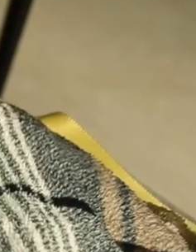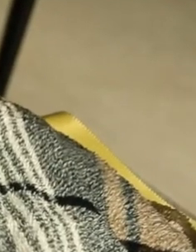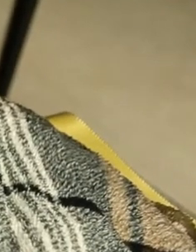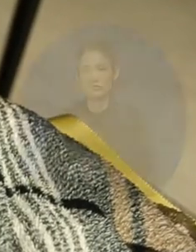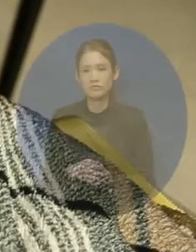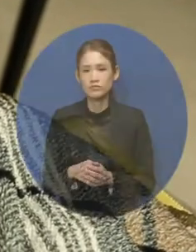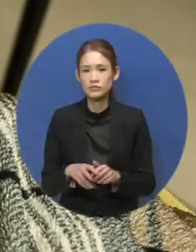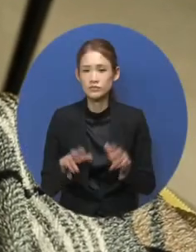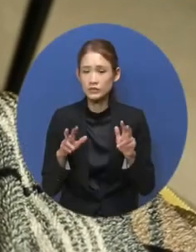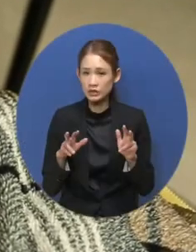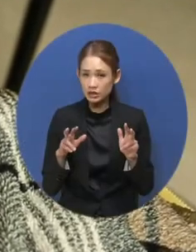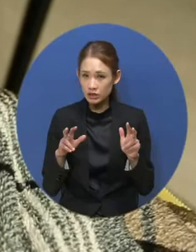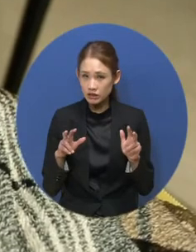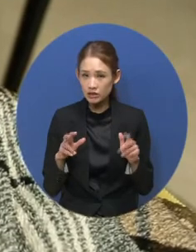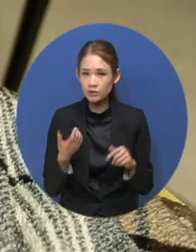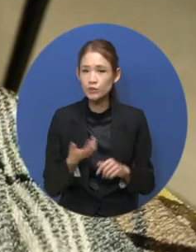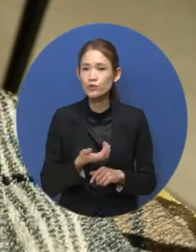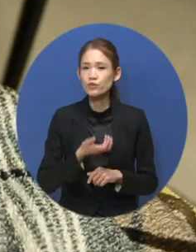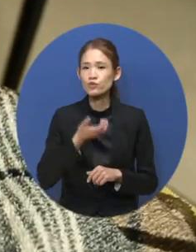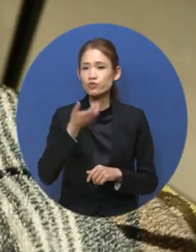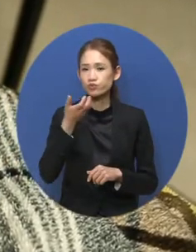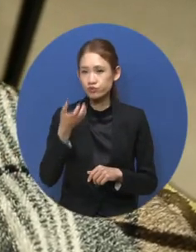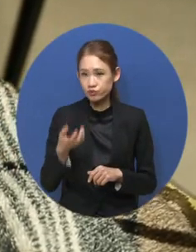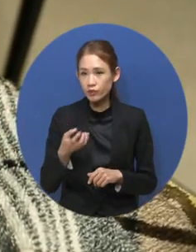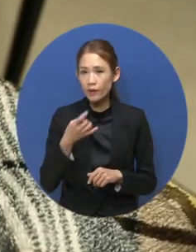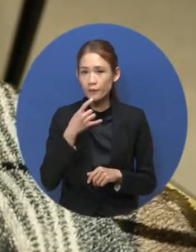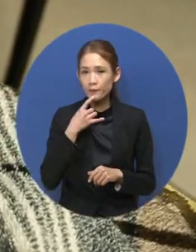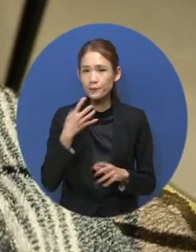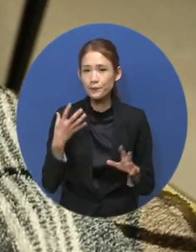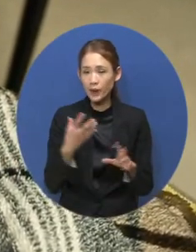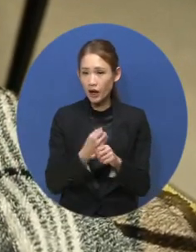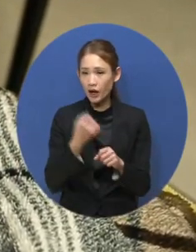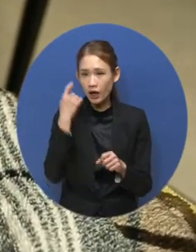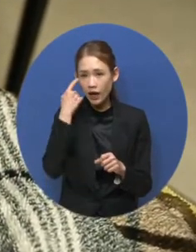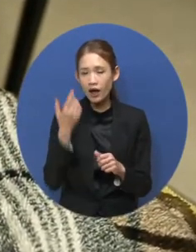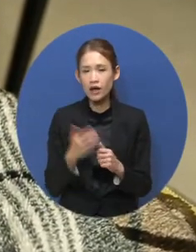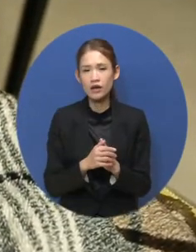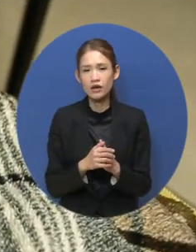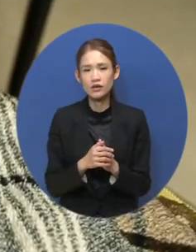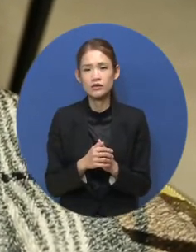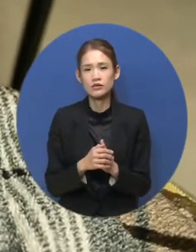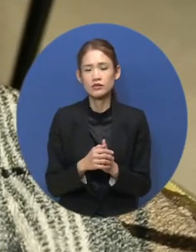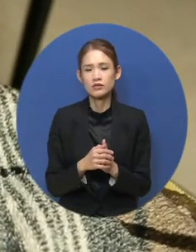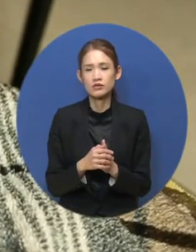지금 이제 뭐 휠체어에 이동하고 이런 건 다 마무리가 된 건가요? 일단